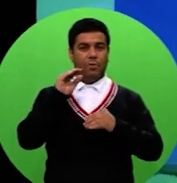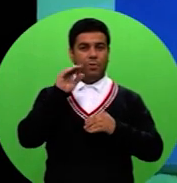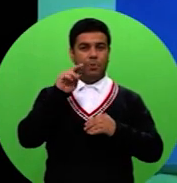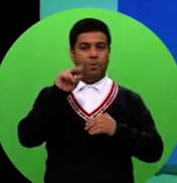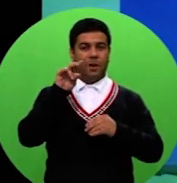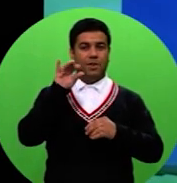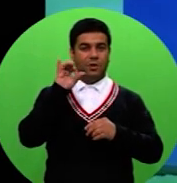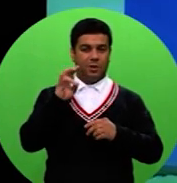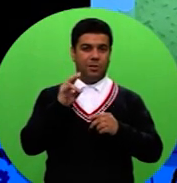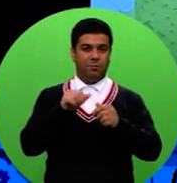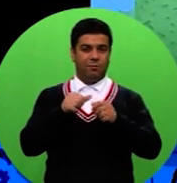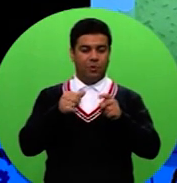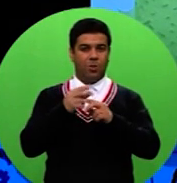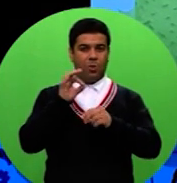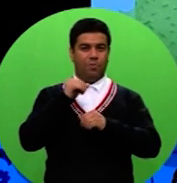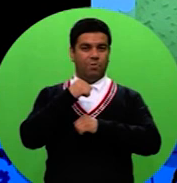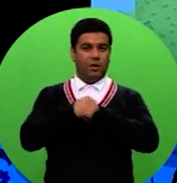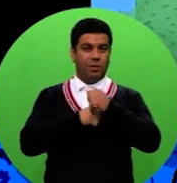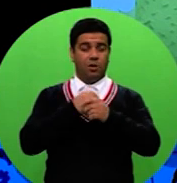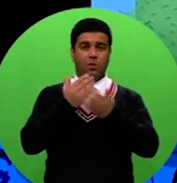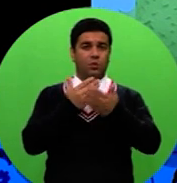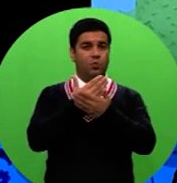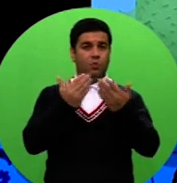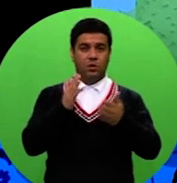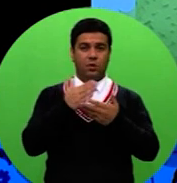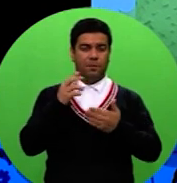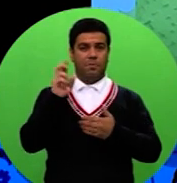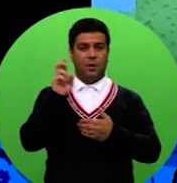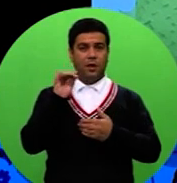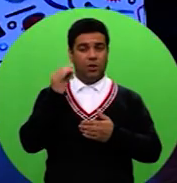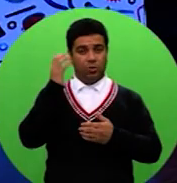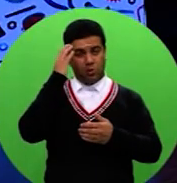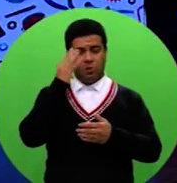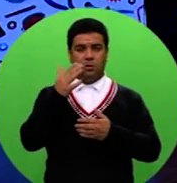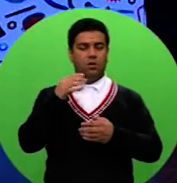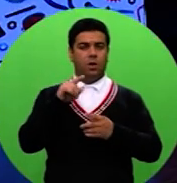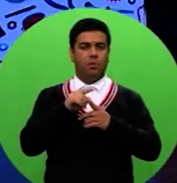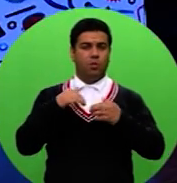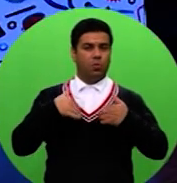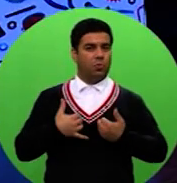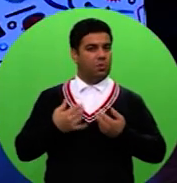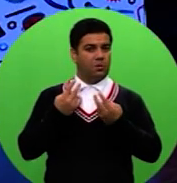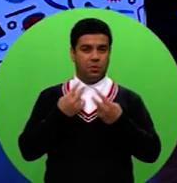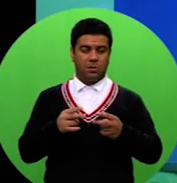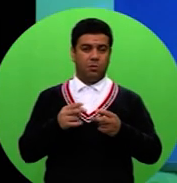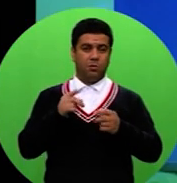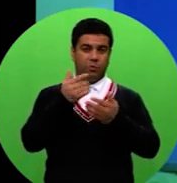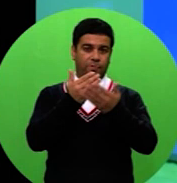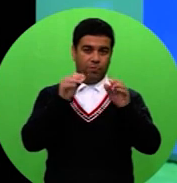цветов, белого и черного. Но если у вас нет пластилина такого цвета, не